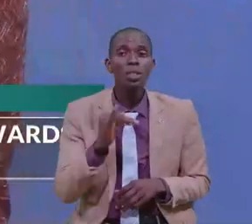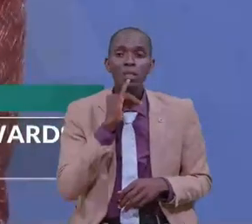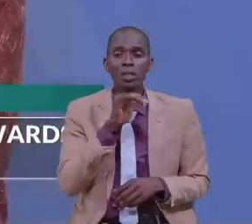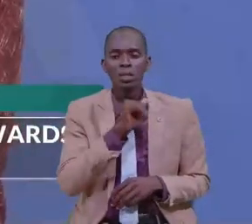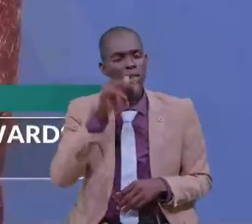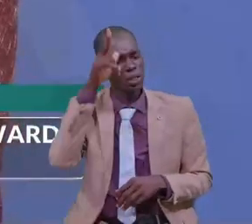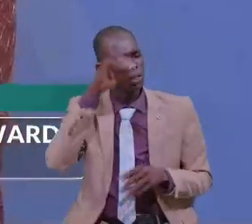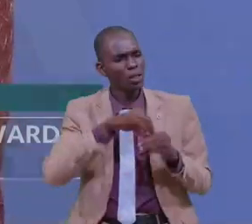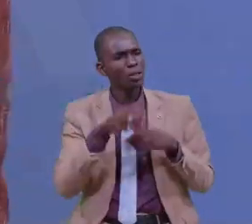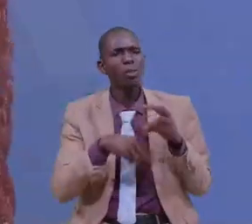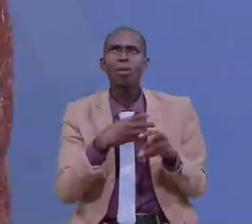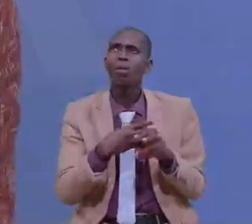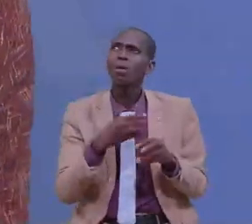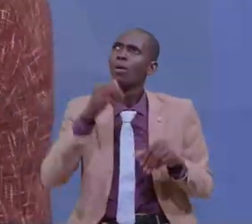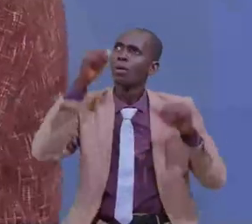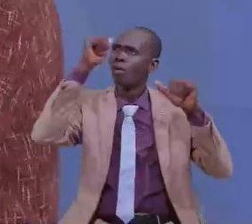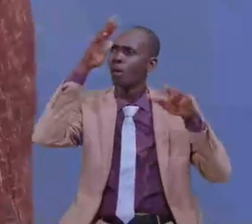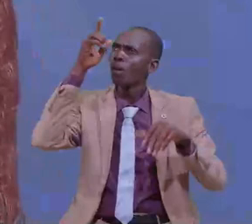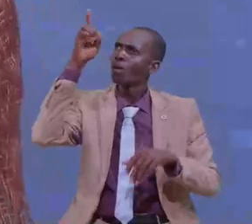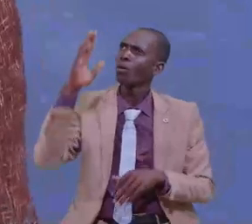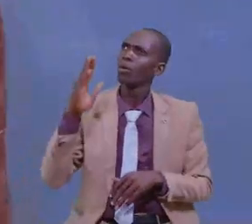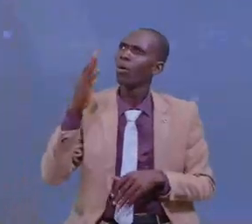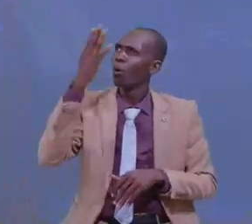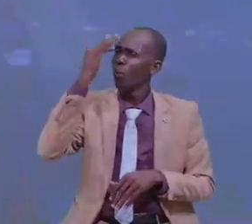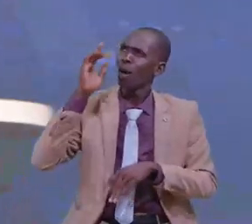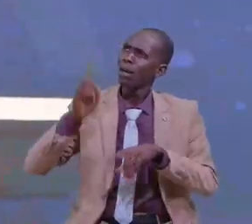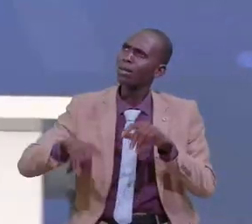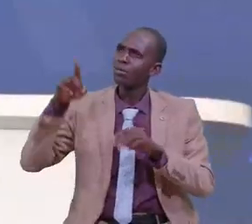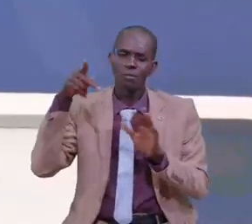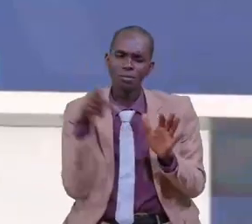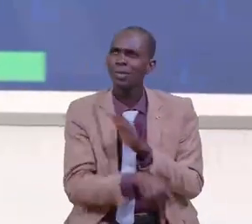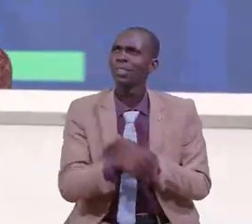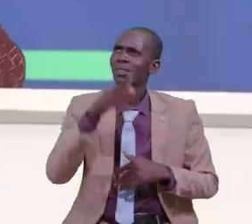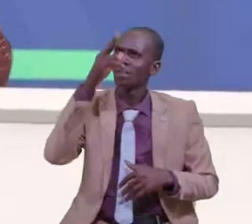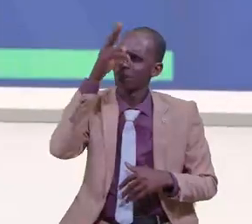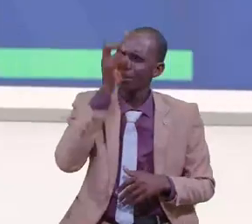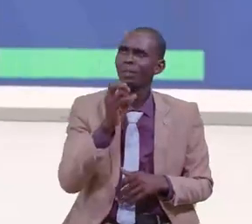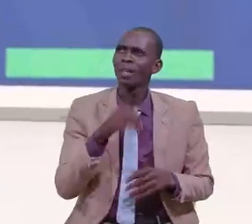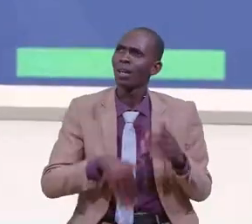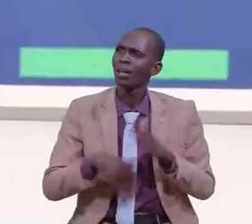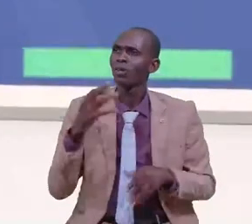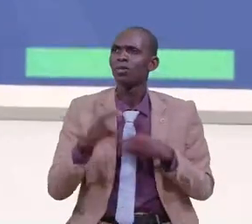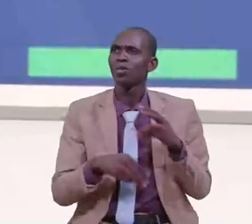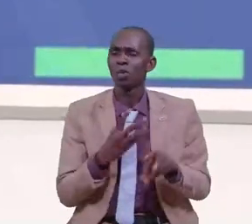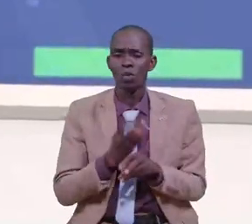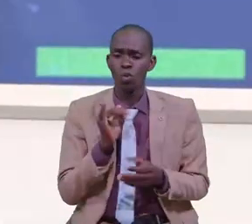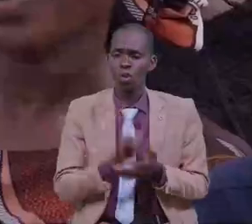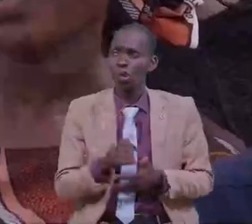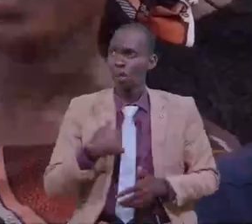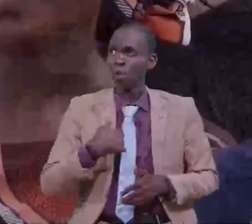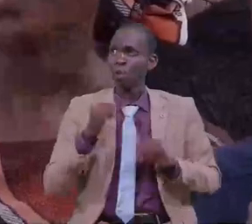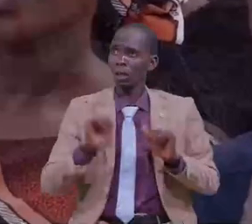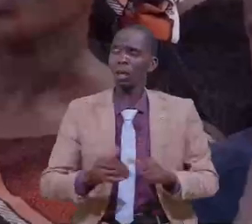monde. Oh Père Dieu, pourquoi ne pas tuer Satan pour que je